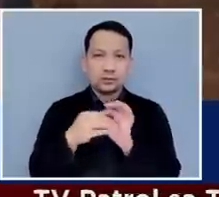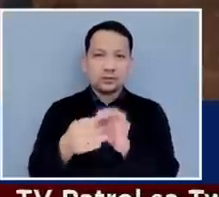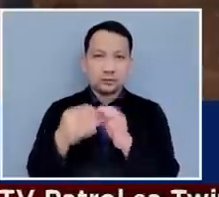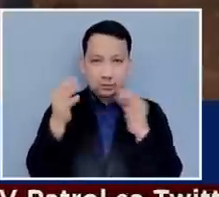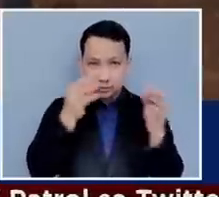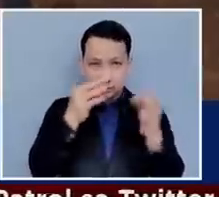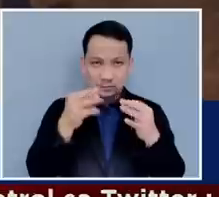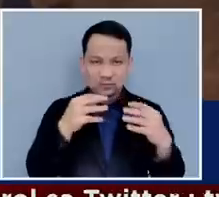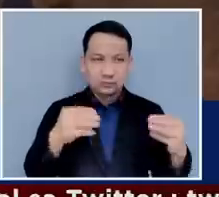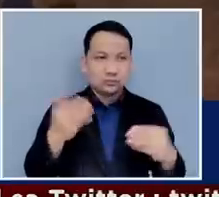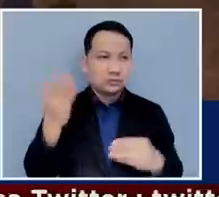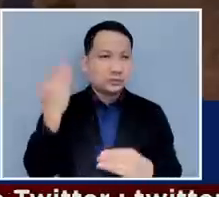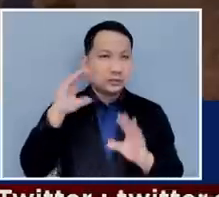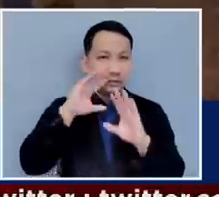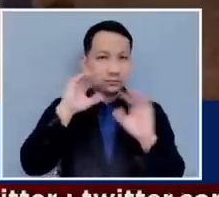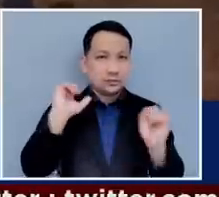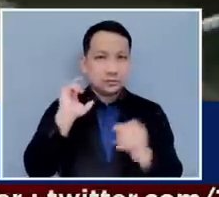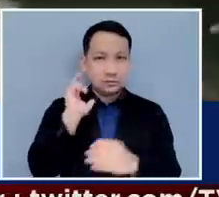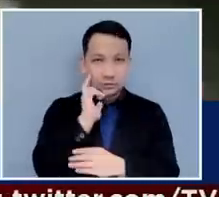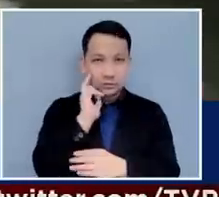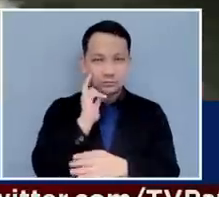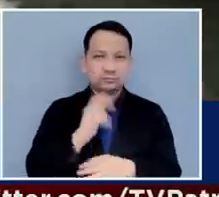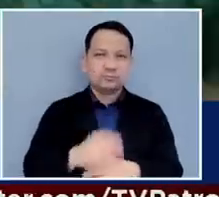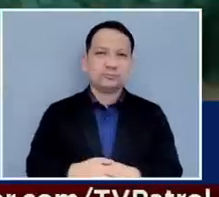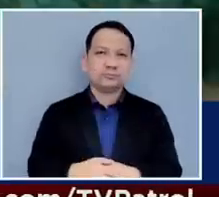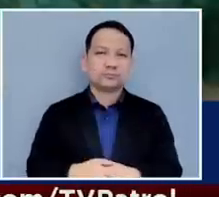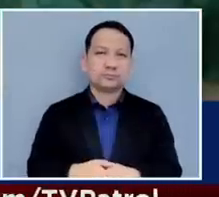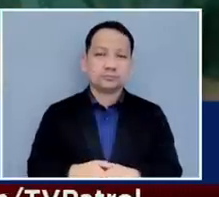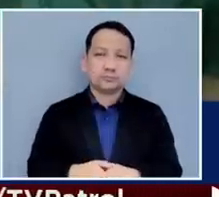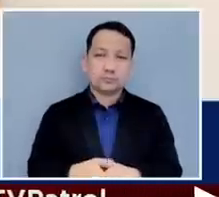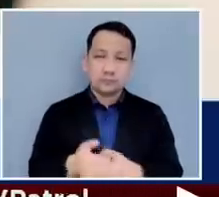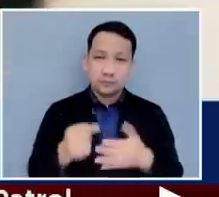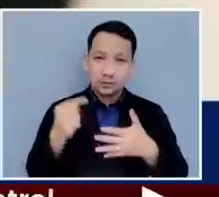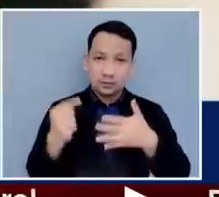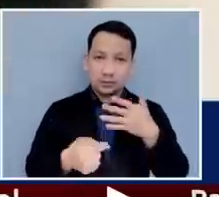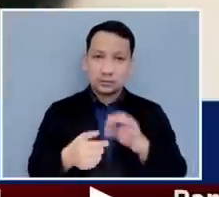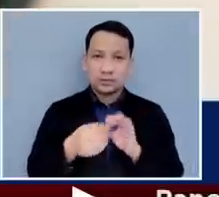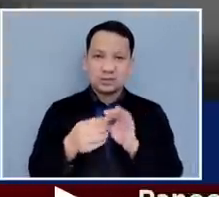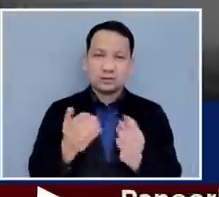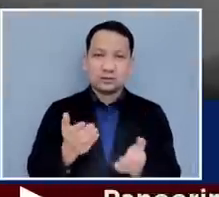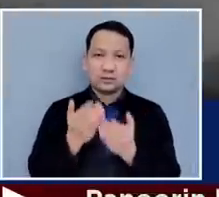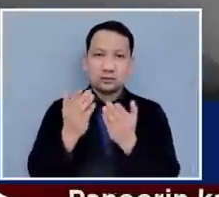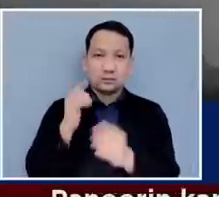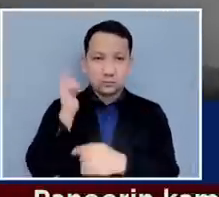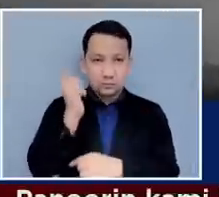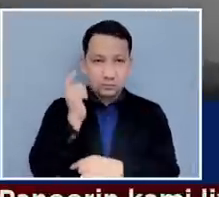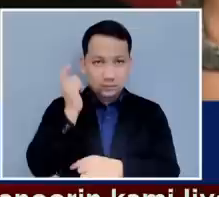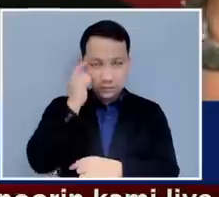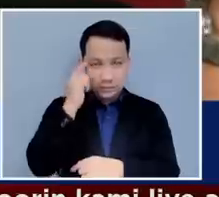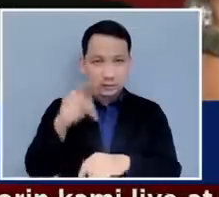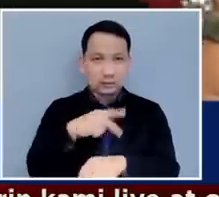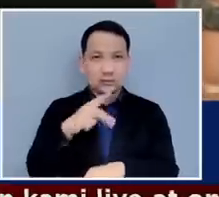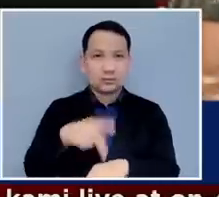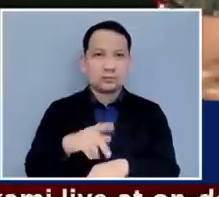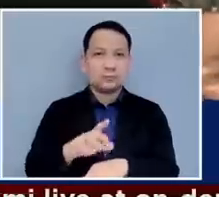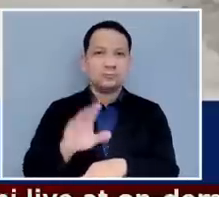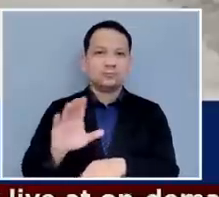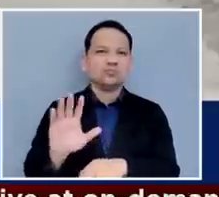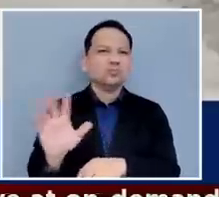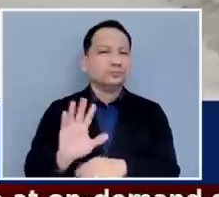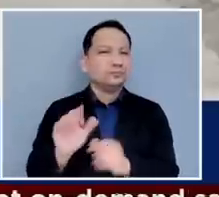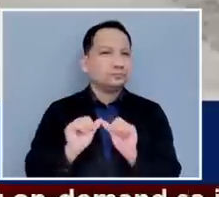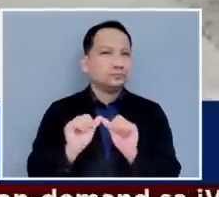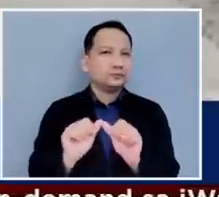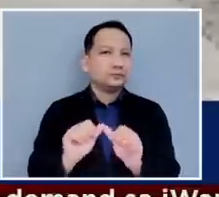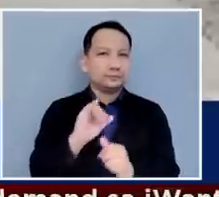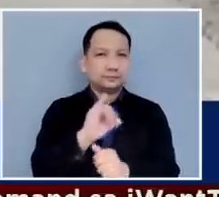ni dating Pangulong Rodrigo Duterte. Ito ay sa gitna ng apela ng pamahalaan ng Pilipinas na huwag nang ituloy ng